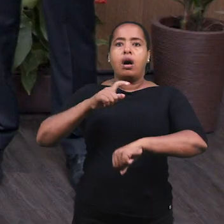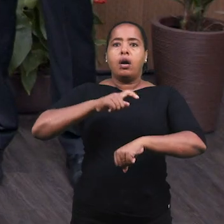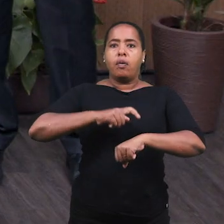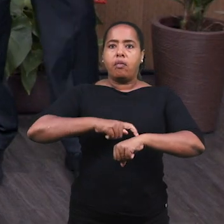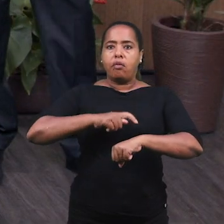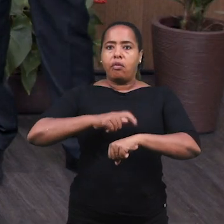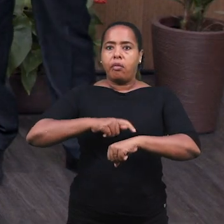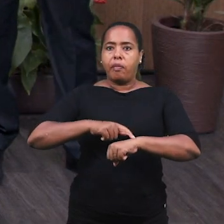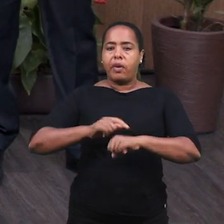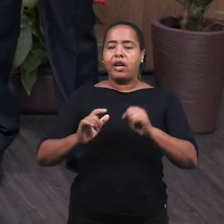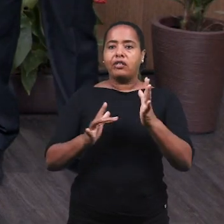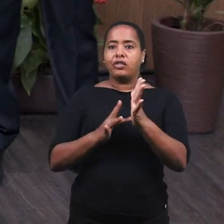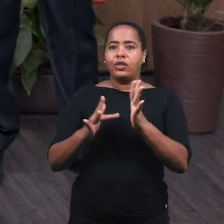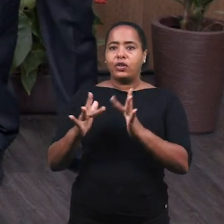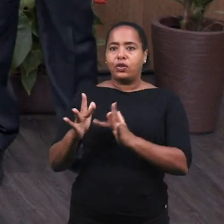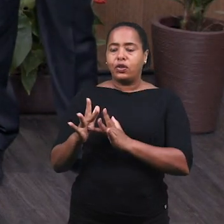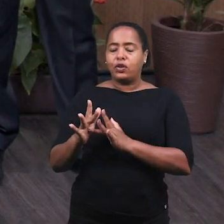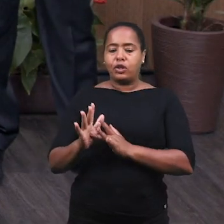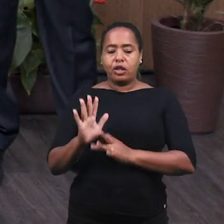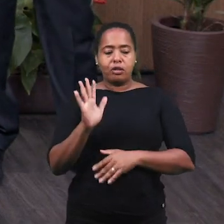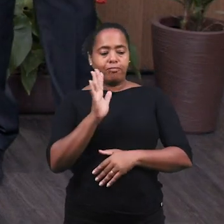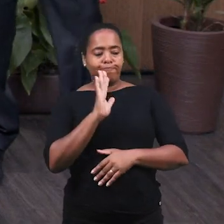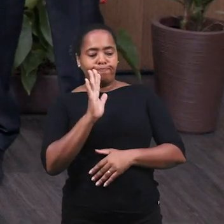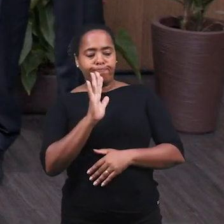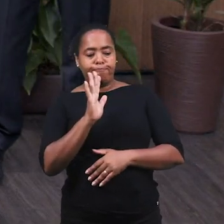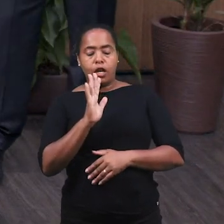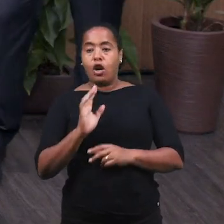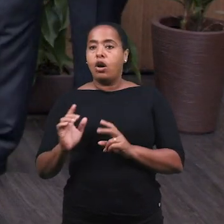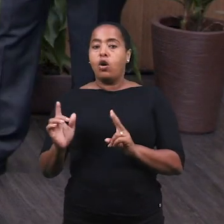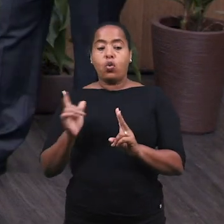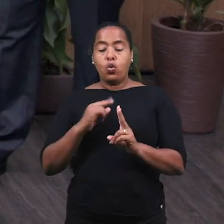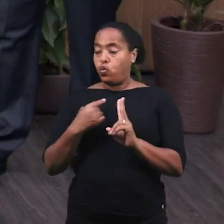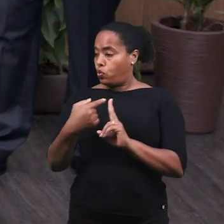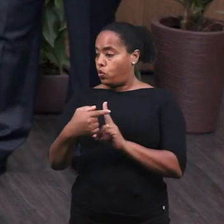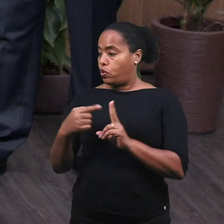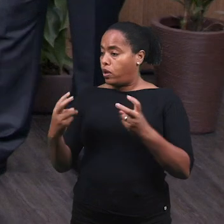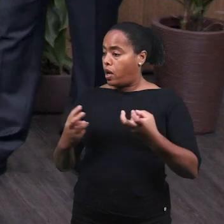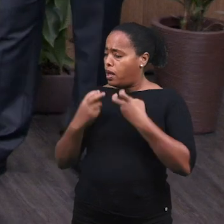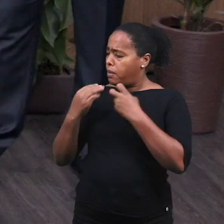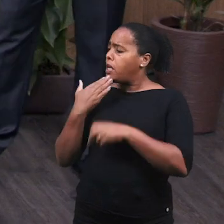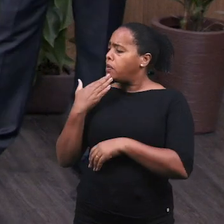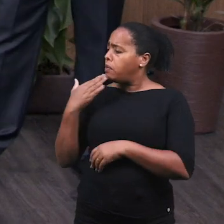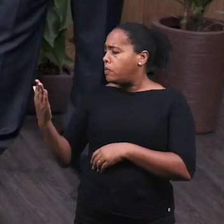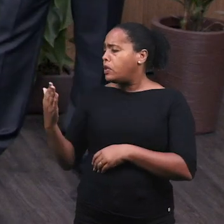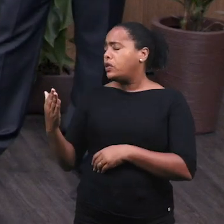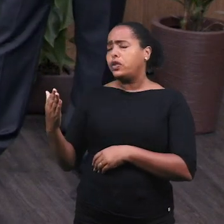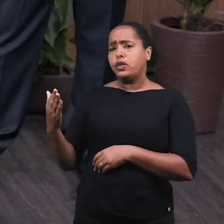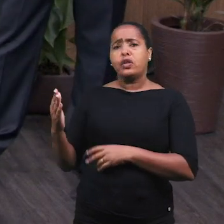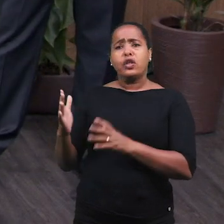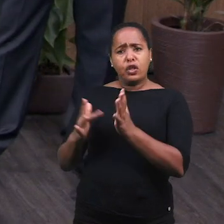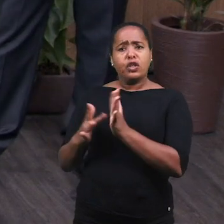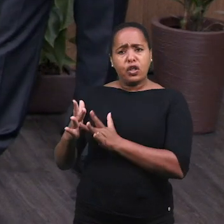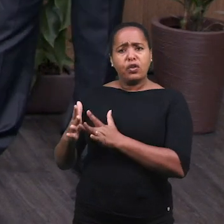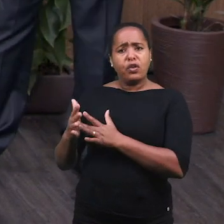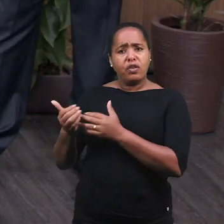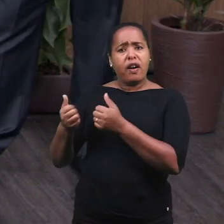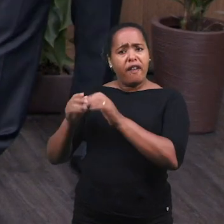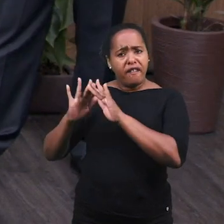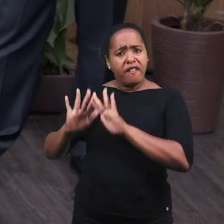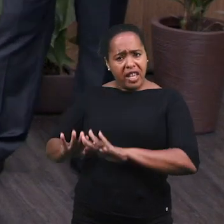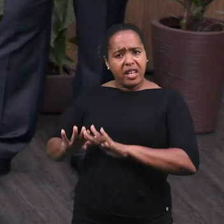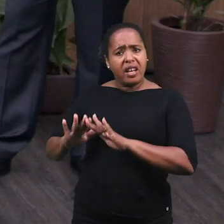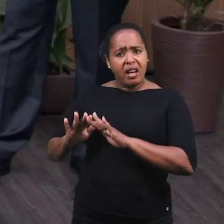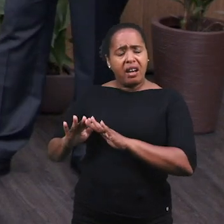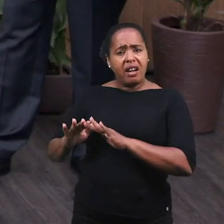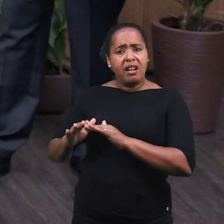поздно». И когда Иисус прощался с ними, два ученика, они попросили, они начали